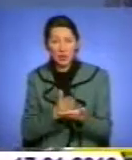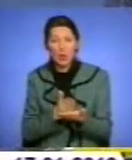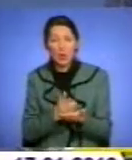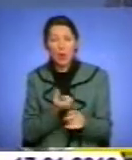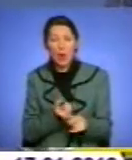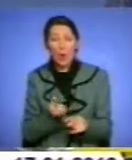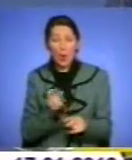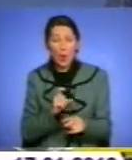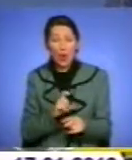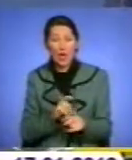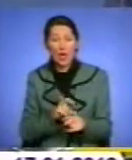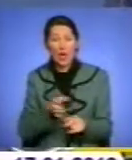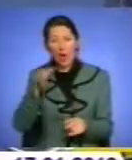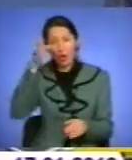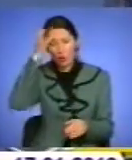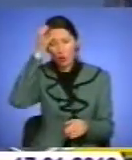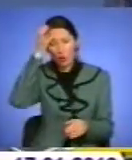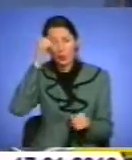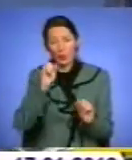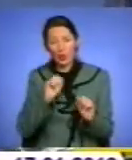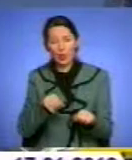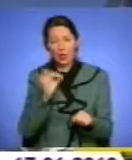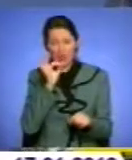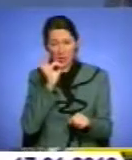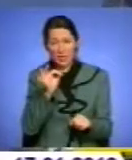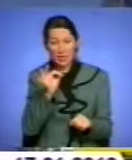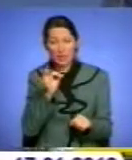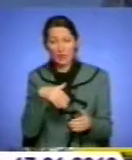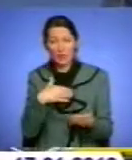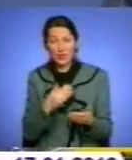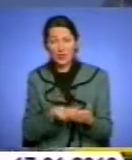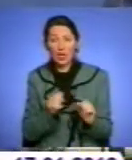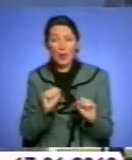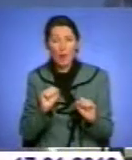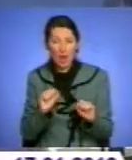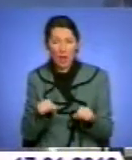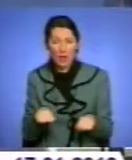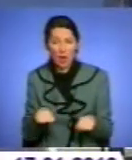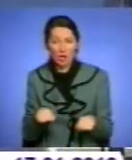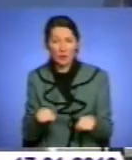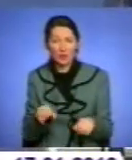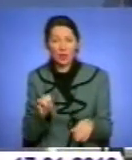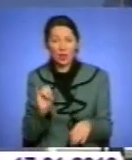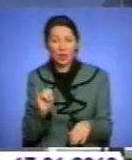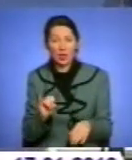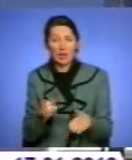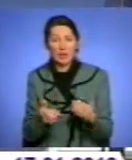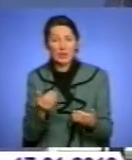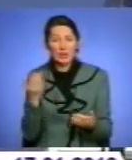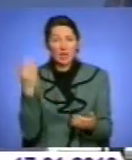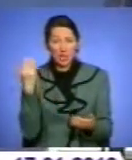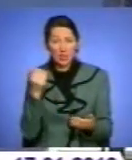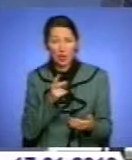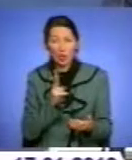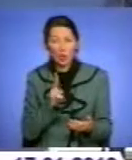більш образованими, можна сказати, так сказати, в своїх правах. И если раньше